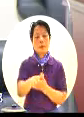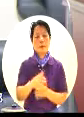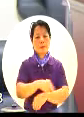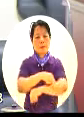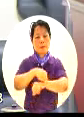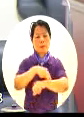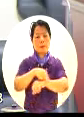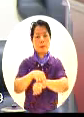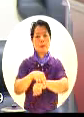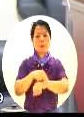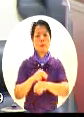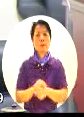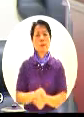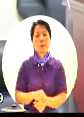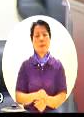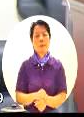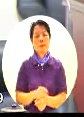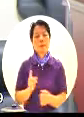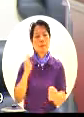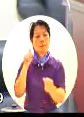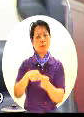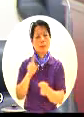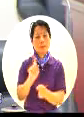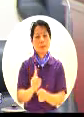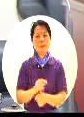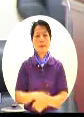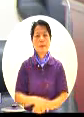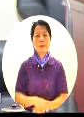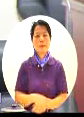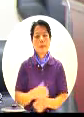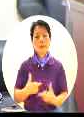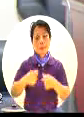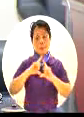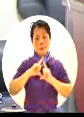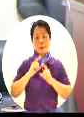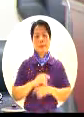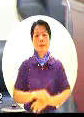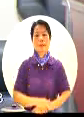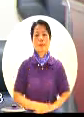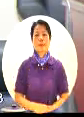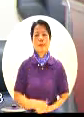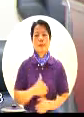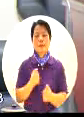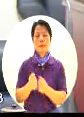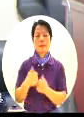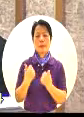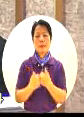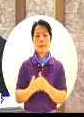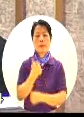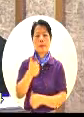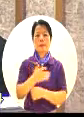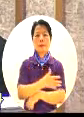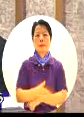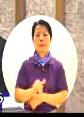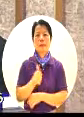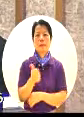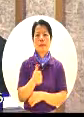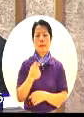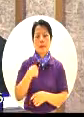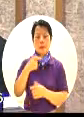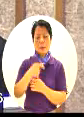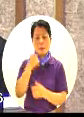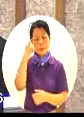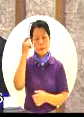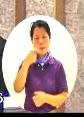划哦，有何未来的规划哈？来，请答。 来，当然。 好，谢谢议长哈，谢谢庄议员哈。我想黄色